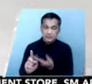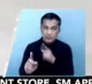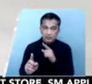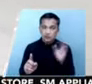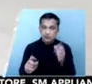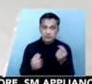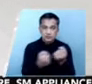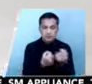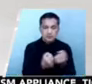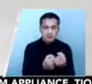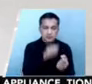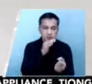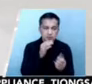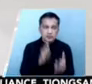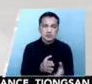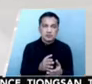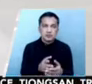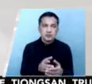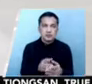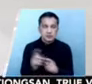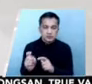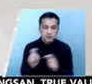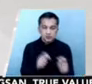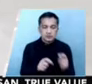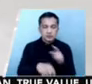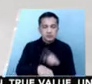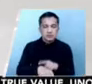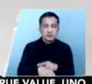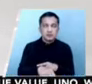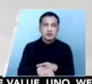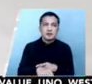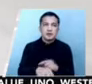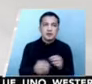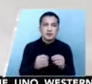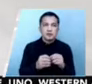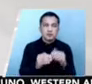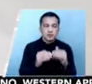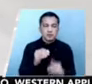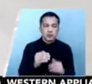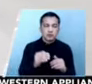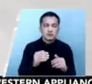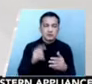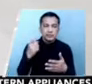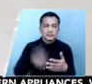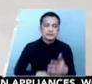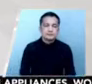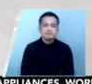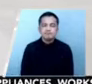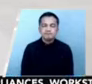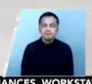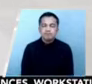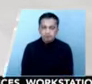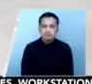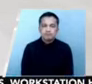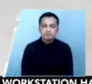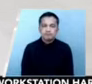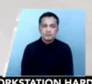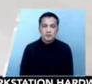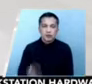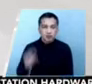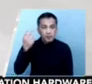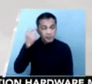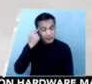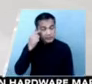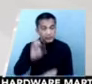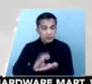mga magsasaka sa transition period ng mas mababang taripa. Namumuhunan na anya ang pamahalaan sa